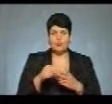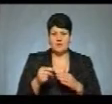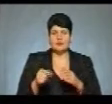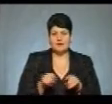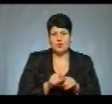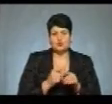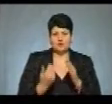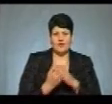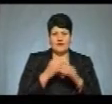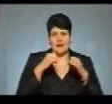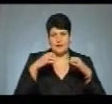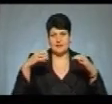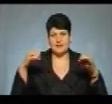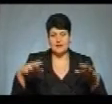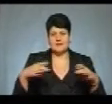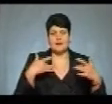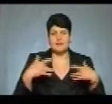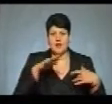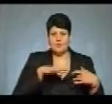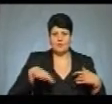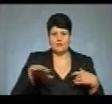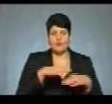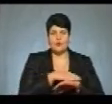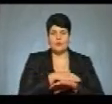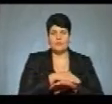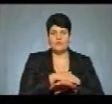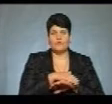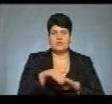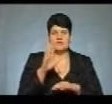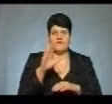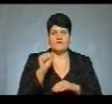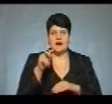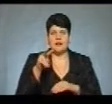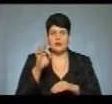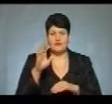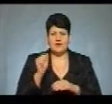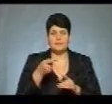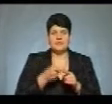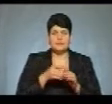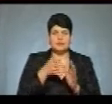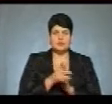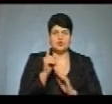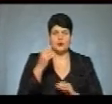нову ілюмінацію для театральної площі та вулиці Валова, на це виділили 150 тисяч гривень.